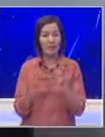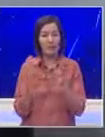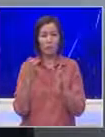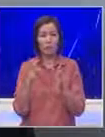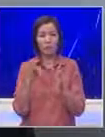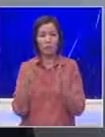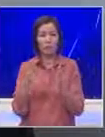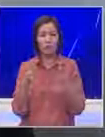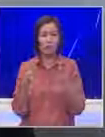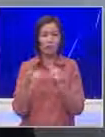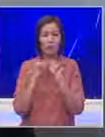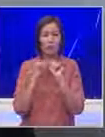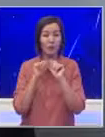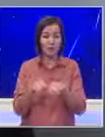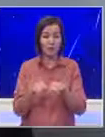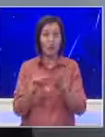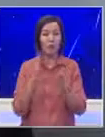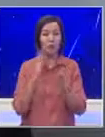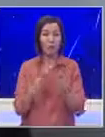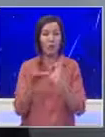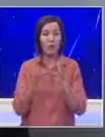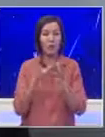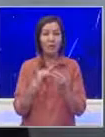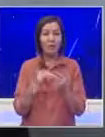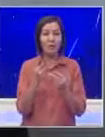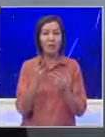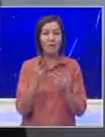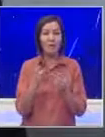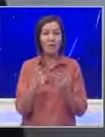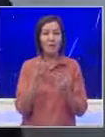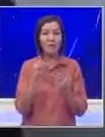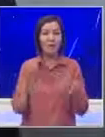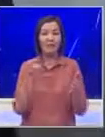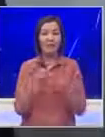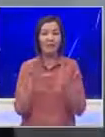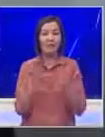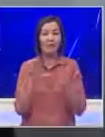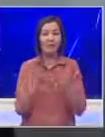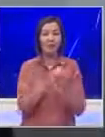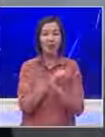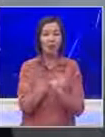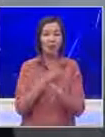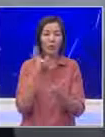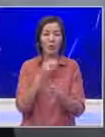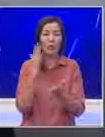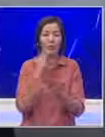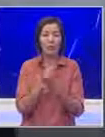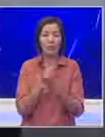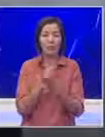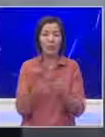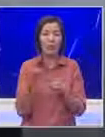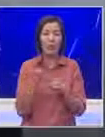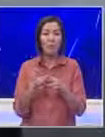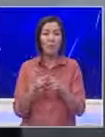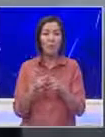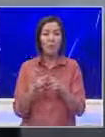дейін кеңейтуге мүмкіншілік бар. Жалпы Шелек дәлізінде 2000 мегаваттқа дейін жел электр энергиясын өндіруге мүмкіншілік